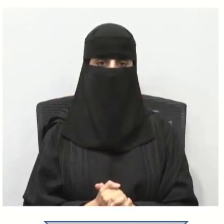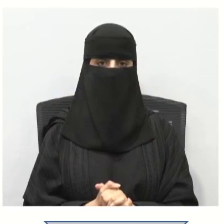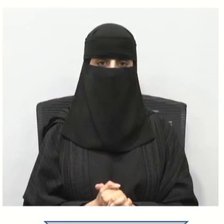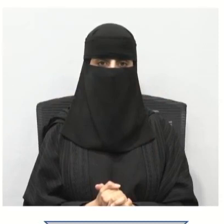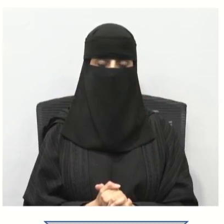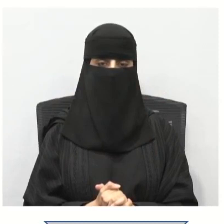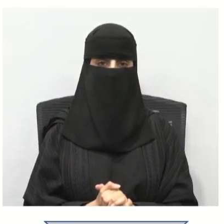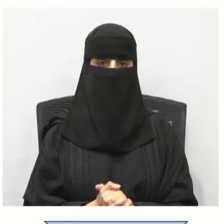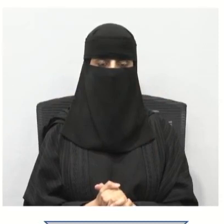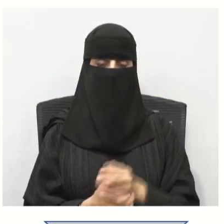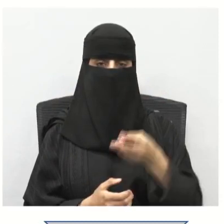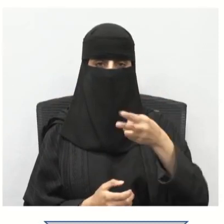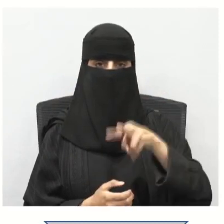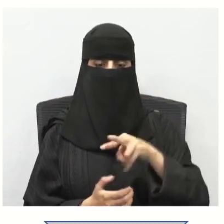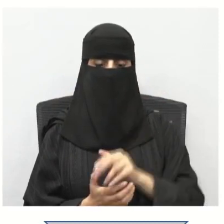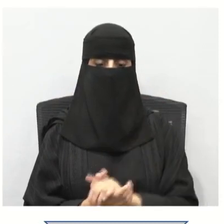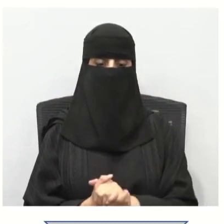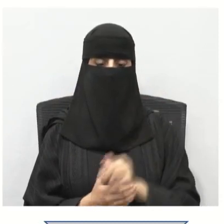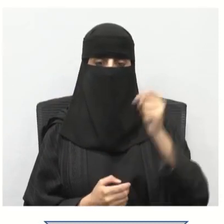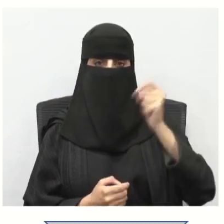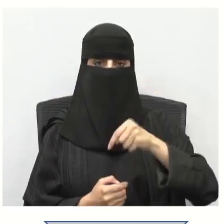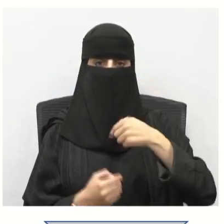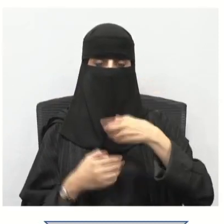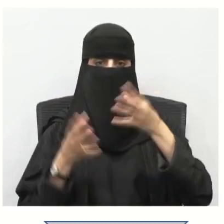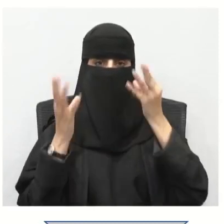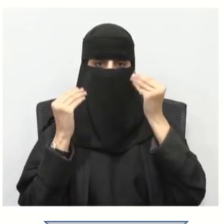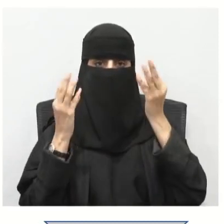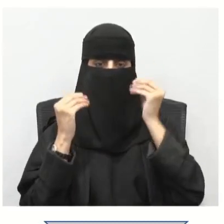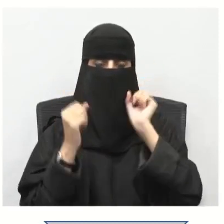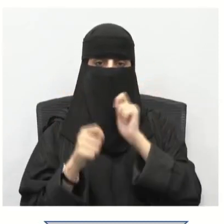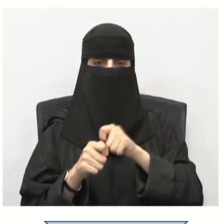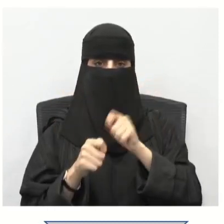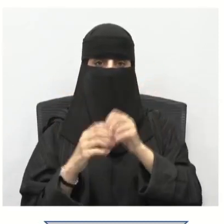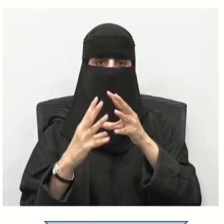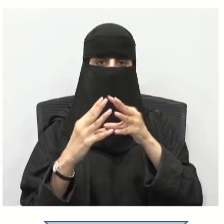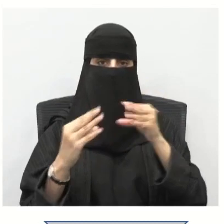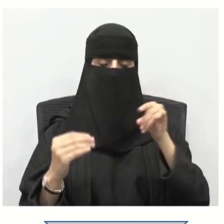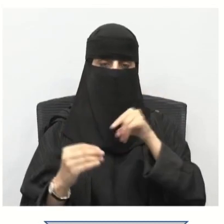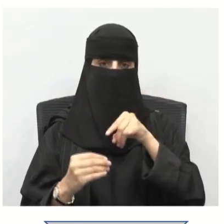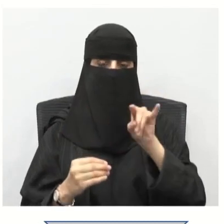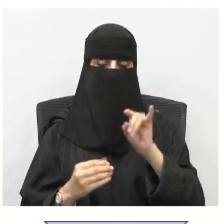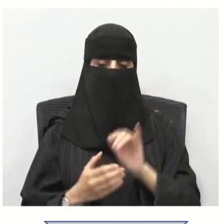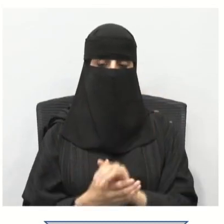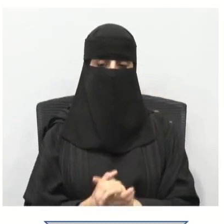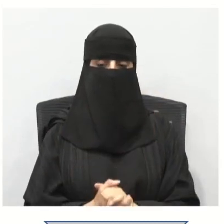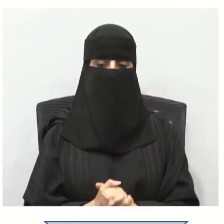الطائره نعيد اليوم تعلمت ان اصنع جسم